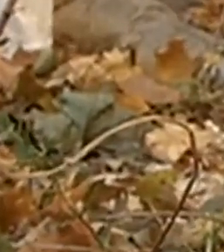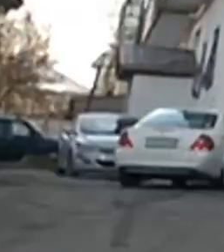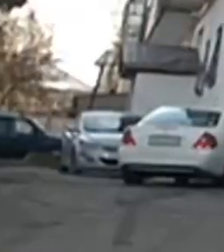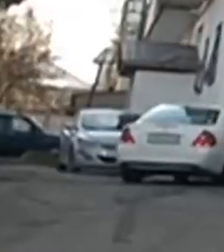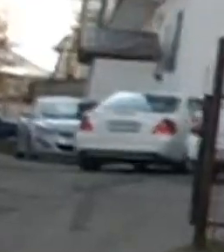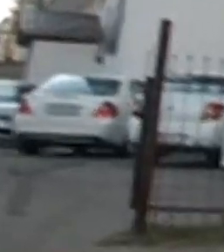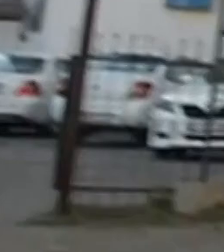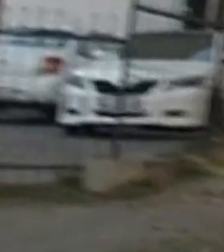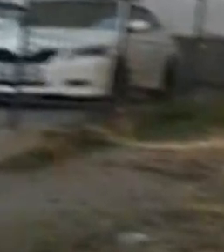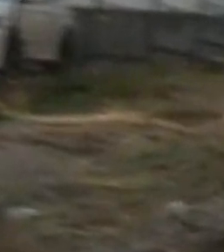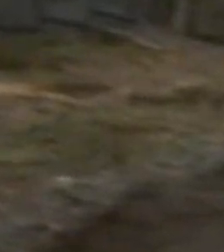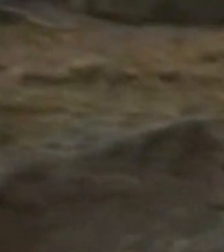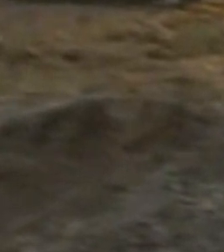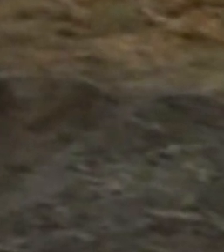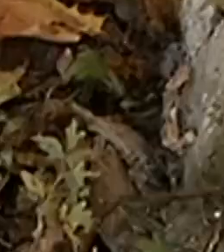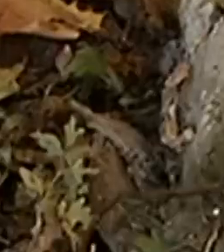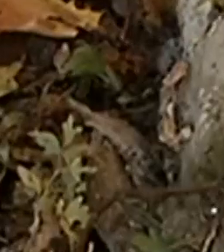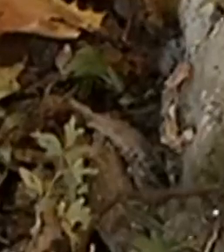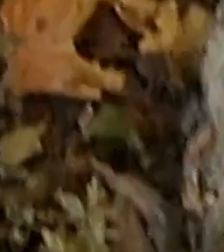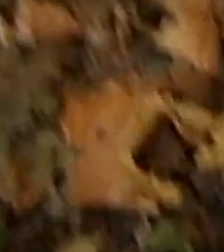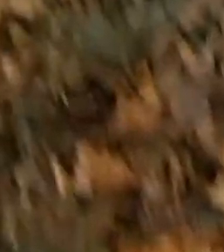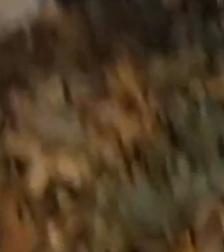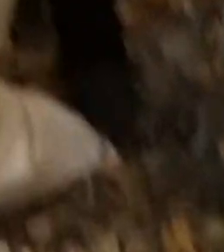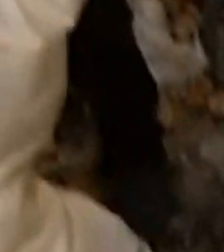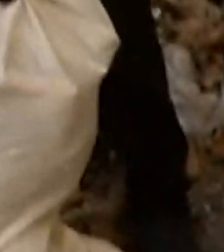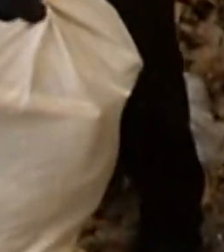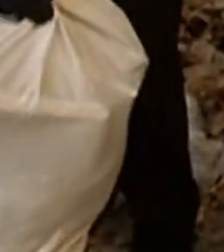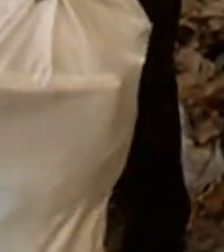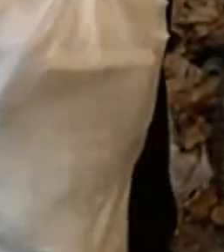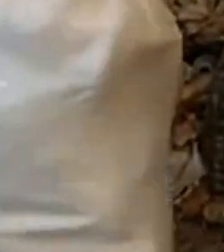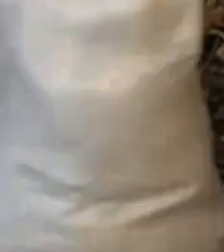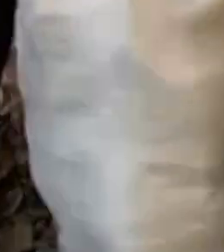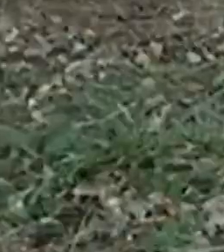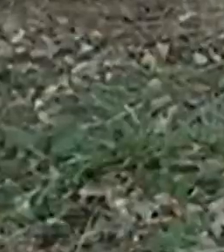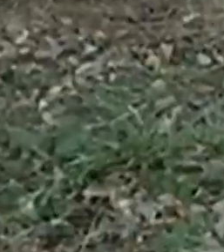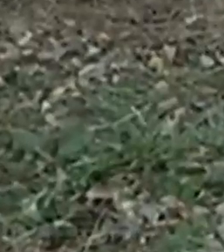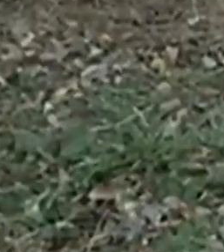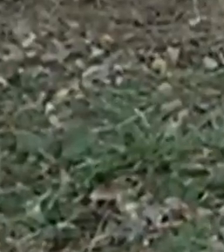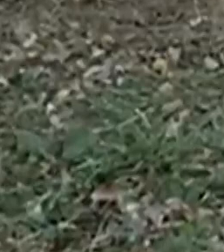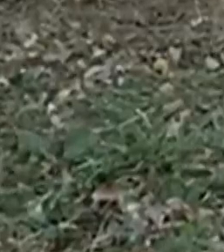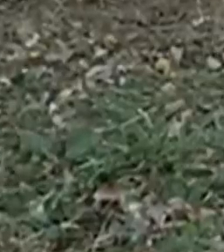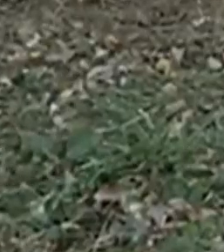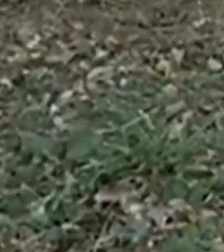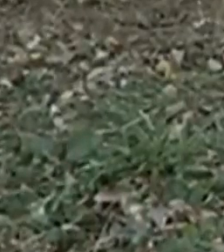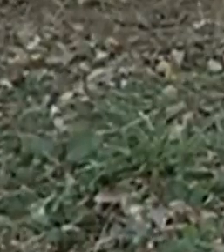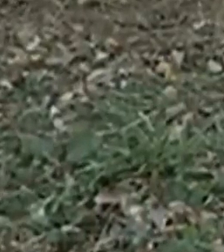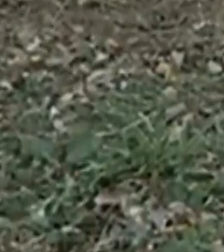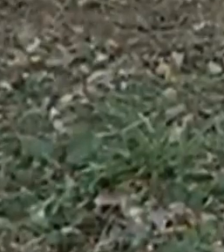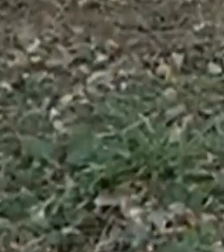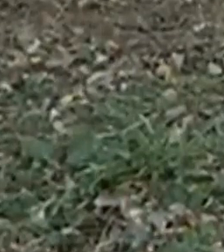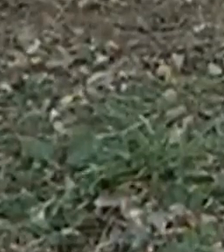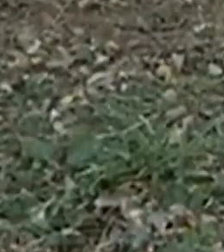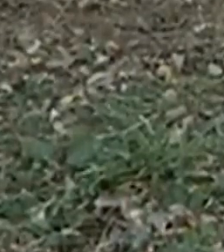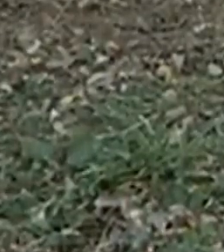работы. На одном из субботников с участием осужденных побывал Роман Нощенко. С 2015 года в судебной